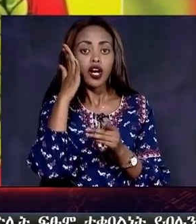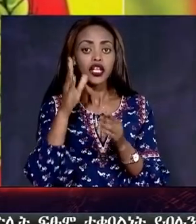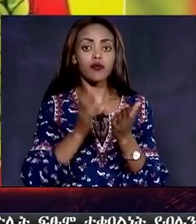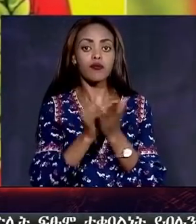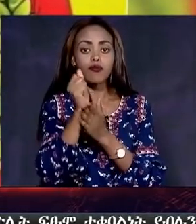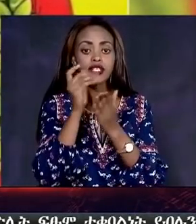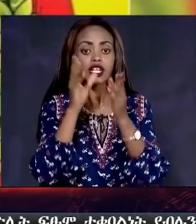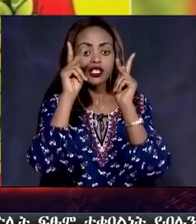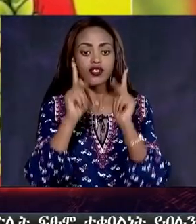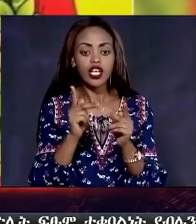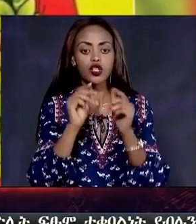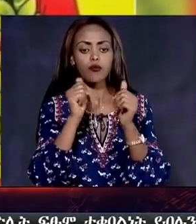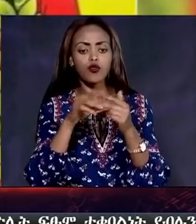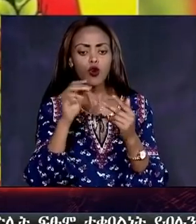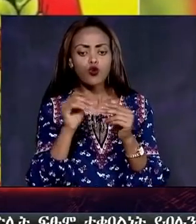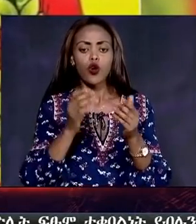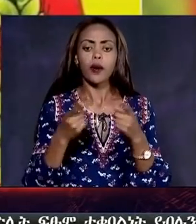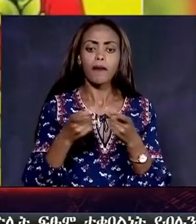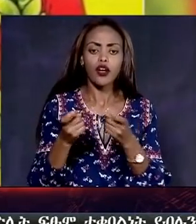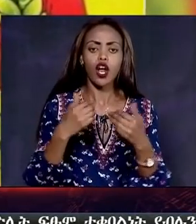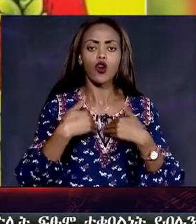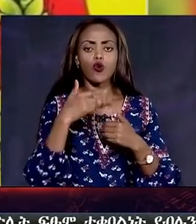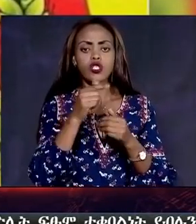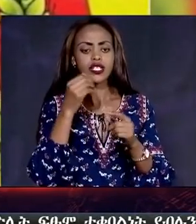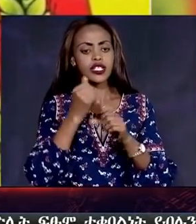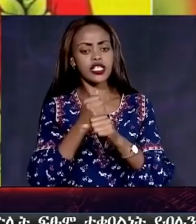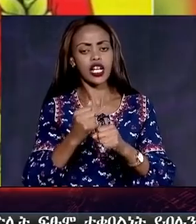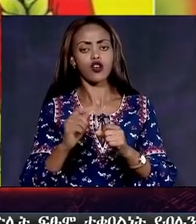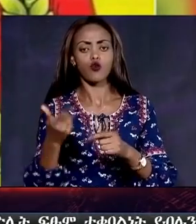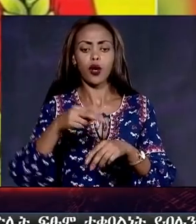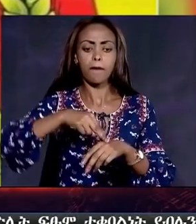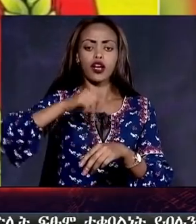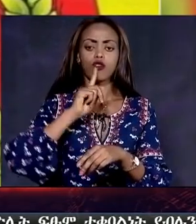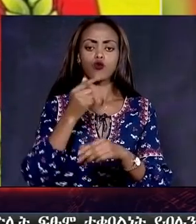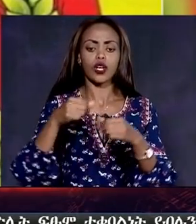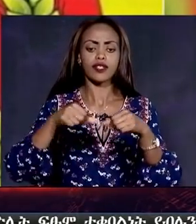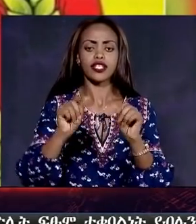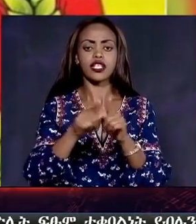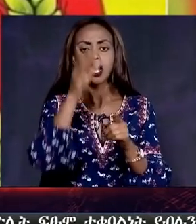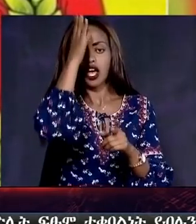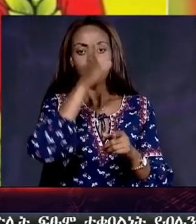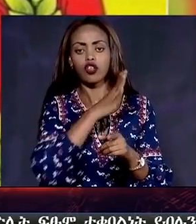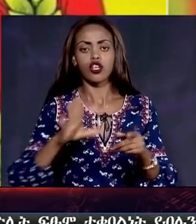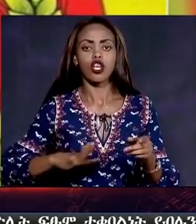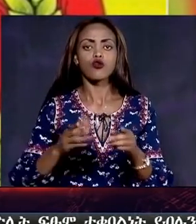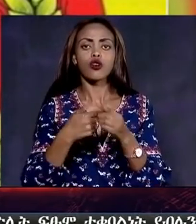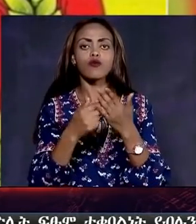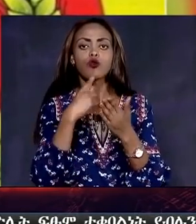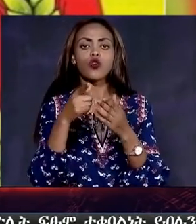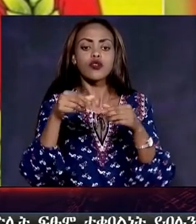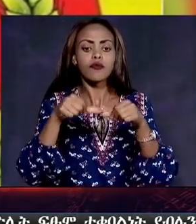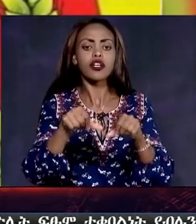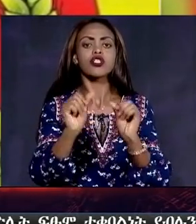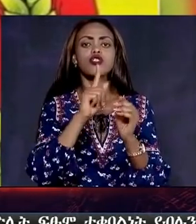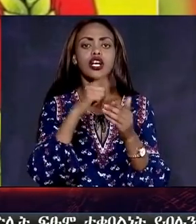ህዝብታት ክኽበርን ህዝብታት ብዝመረፅዎ ክመሓደሩን ኣለዎም ዝብል ተሪር መርገፂኡ ከም ዝቕፅል ዘረጋገፁ ኣይተ ጌታቸው እዚ መርገፂ እዚ ሒዞም